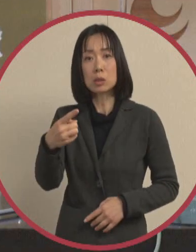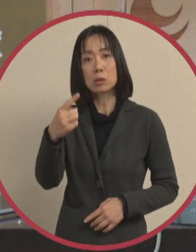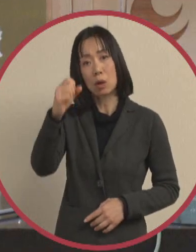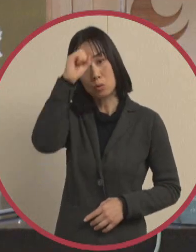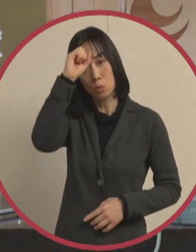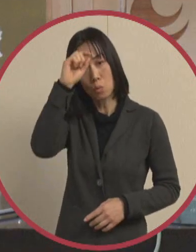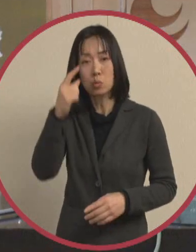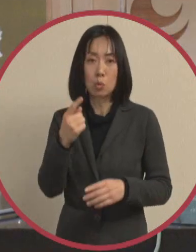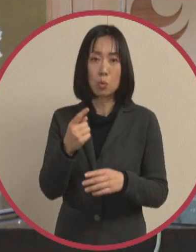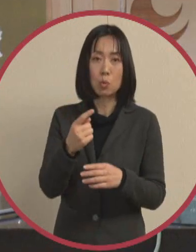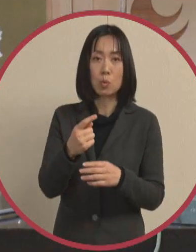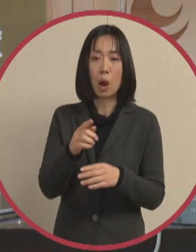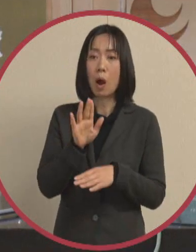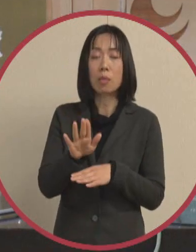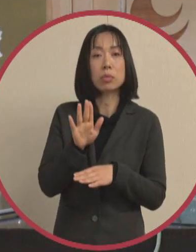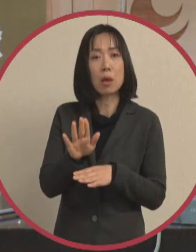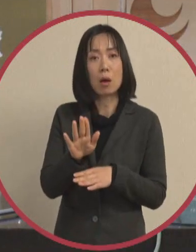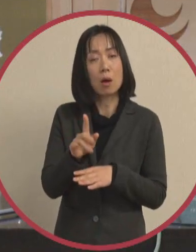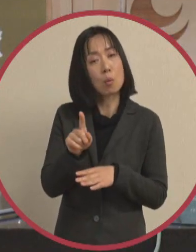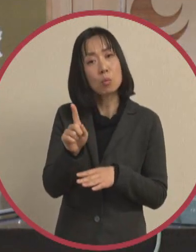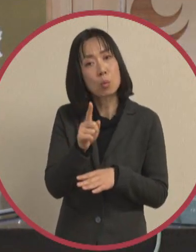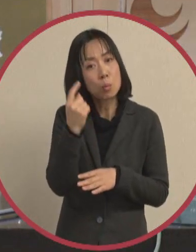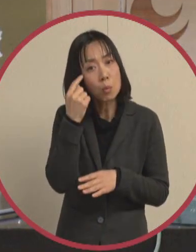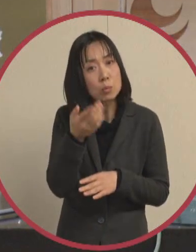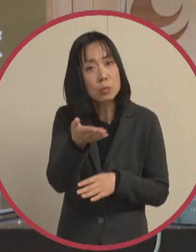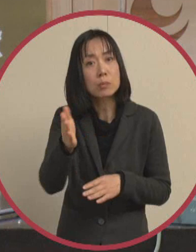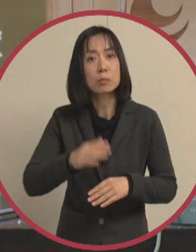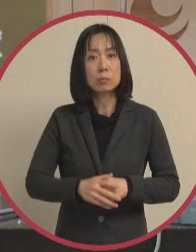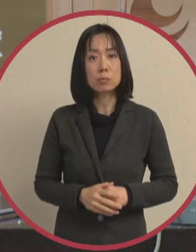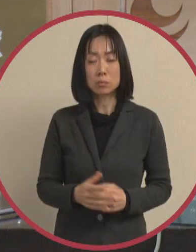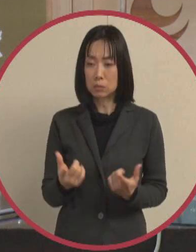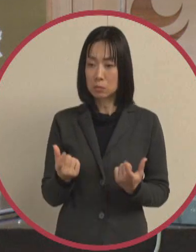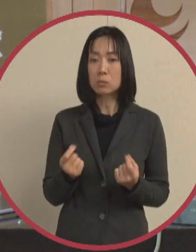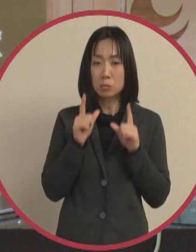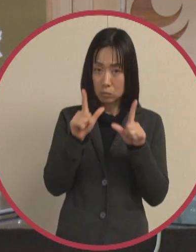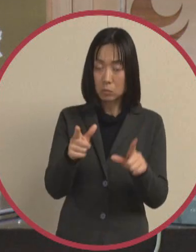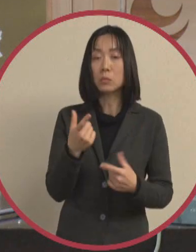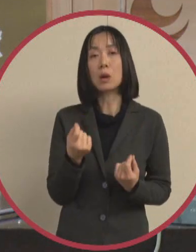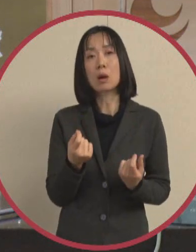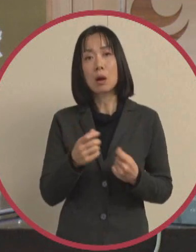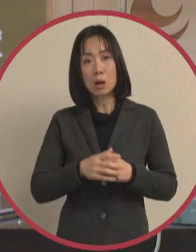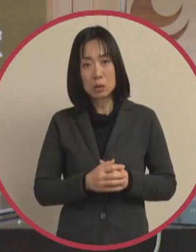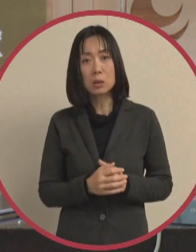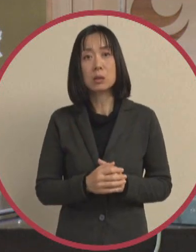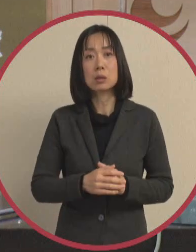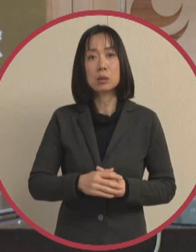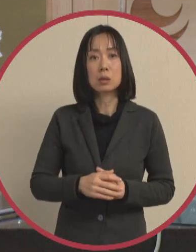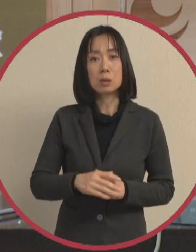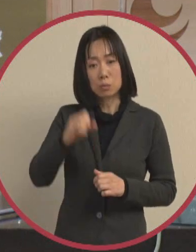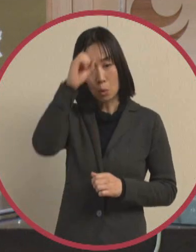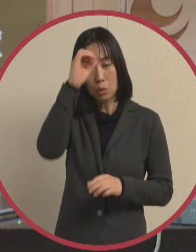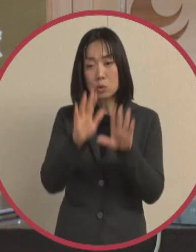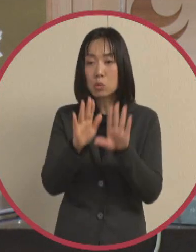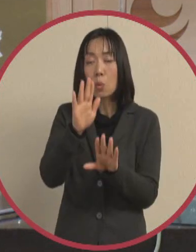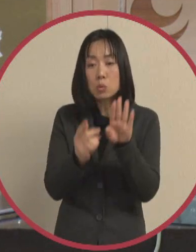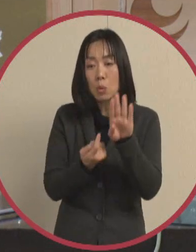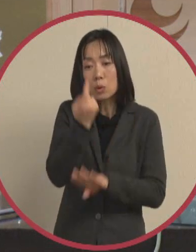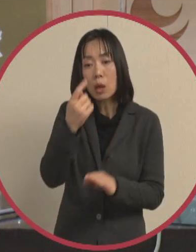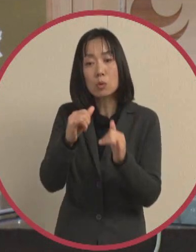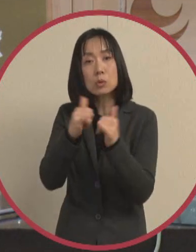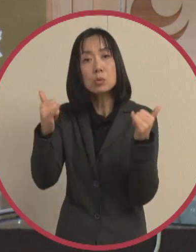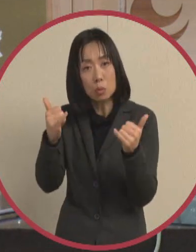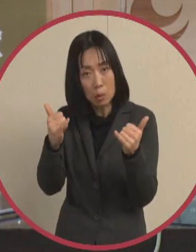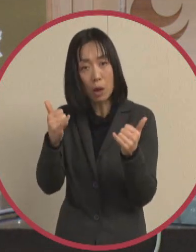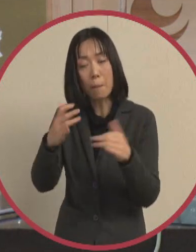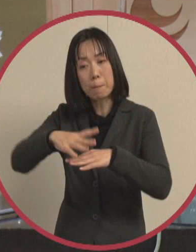か。 そうなんです。やはりですね、症状のある方は医療機関で、を受